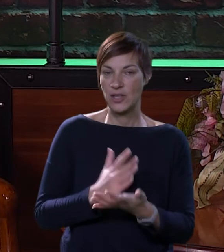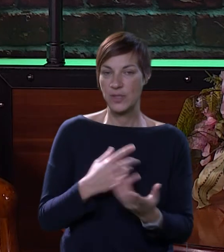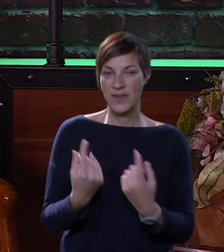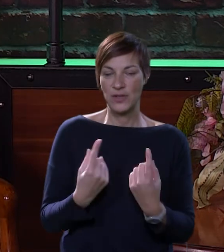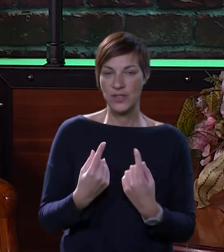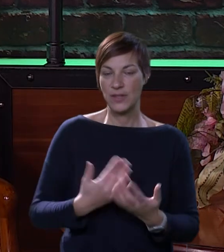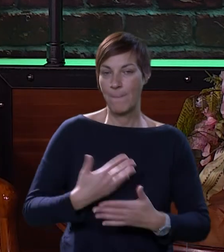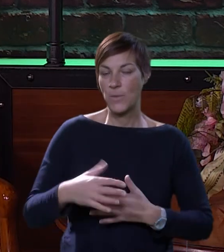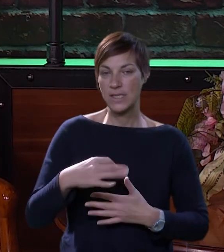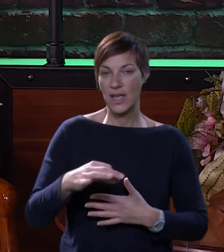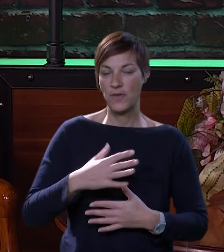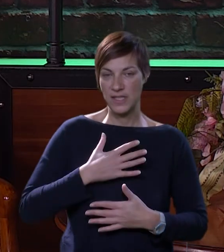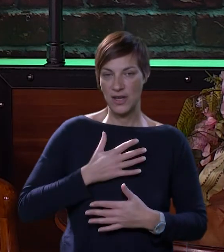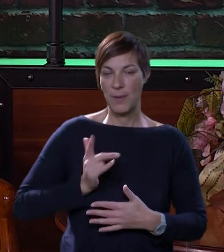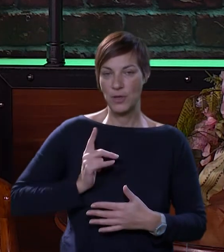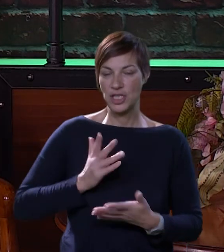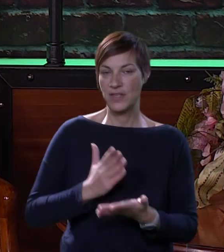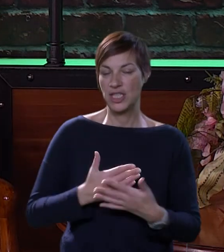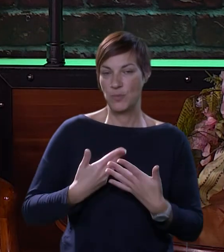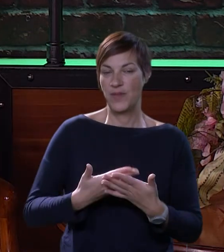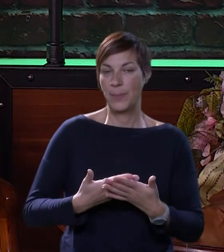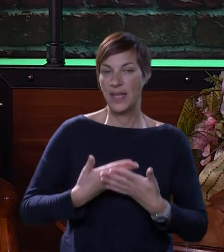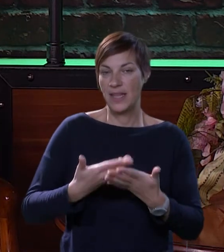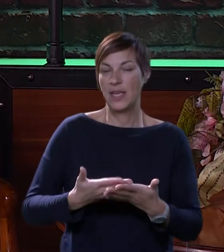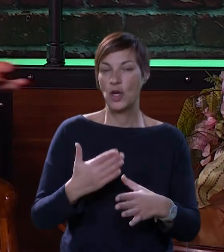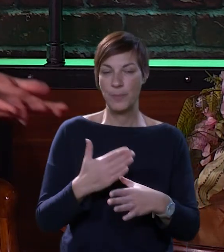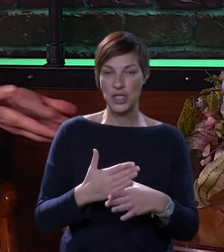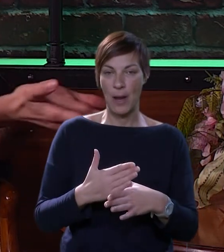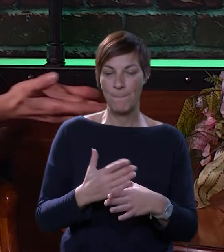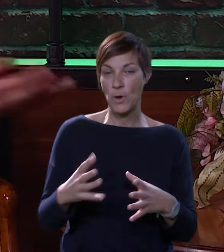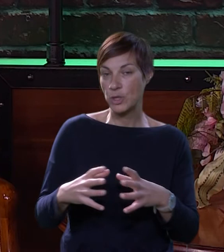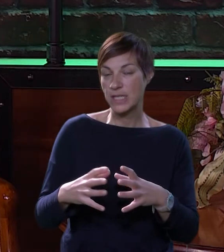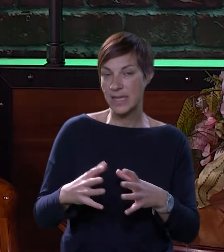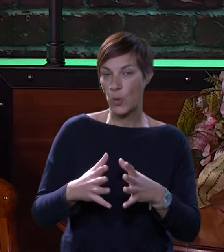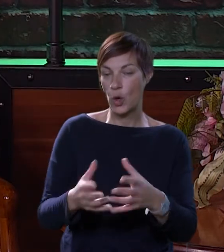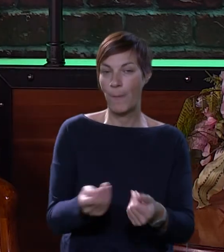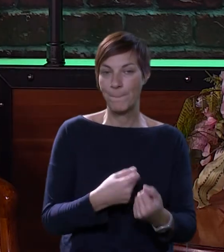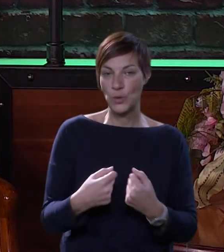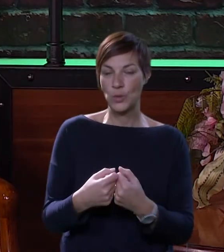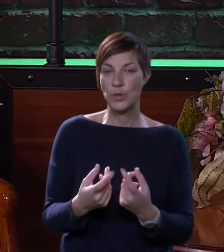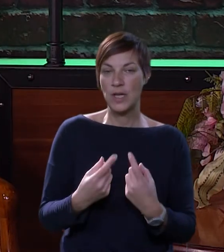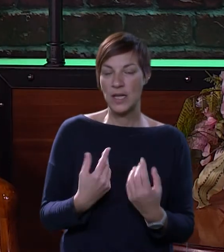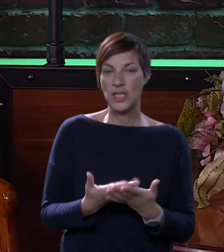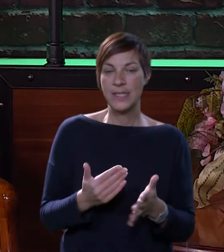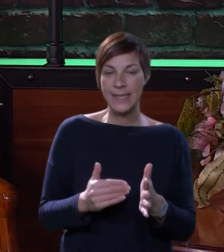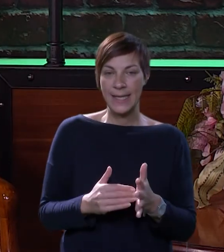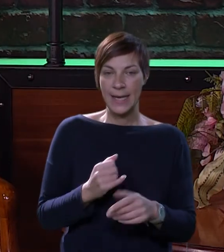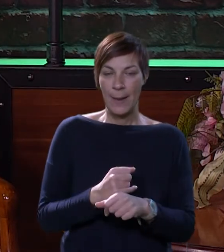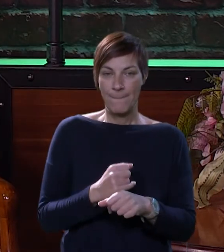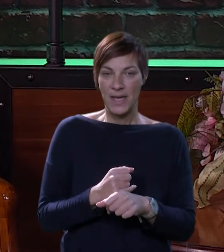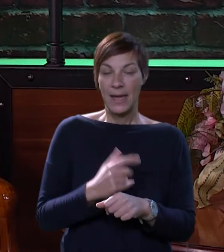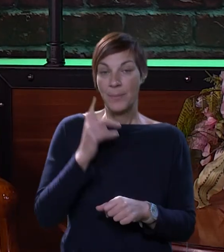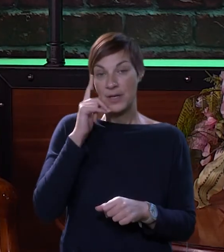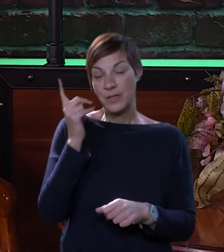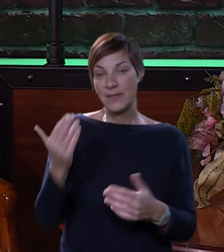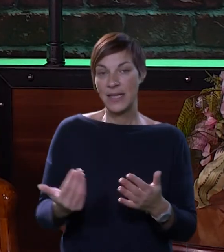svakoj situaciji, postane i ovisno o nama i očekuju uvijek da ćemo mi biti ti koji će mu pomoći da se uklopi u društvo. Ali ono što se definitivno treba napraviti